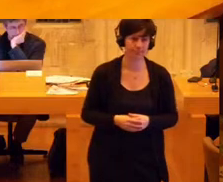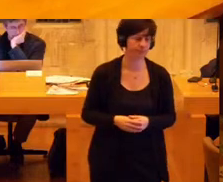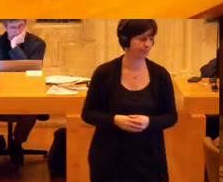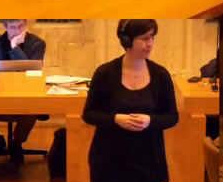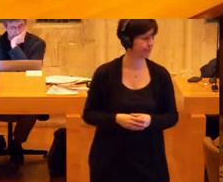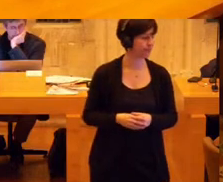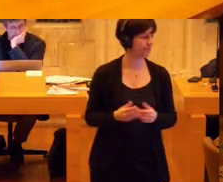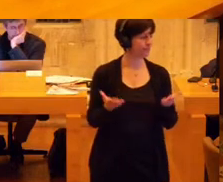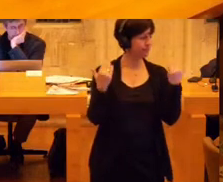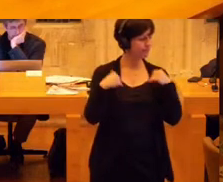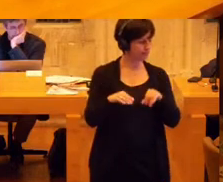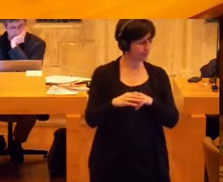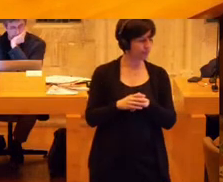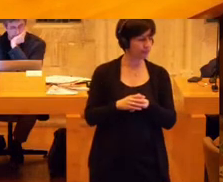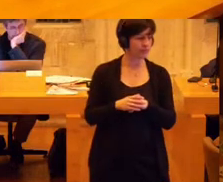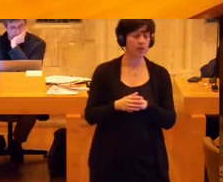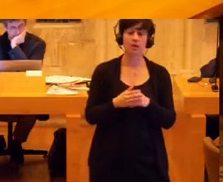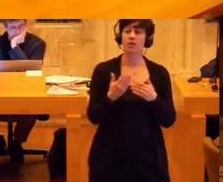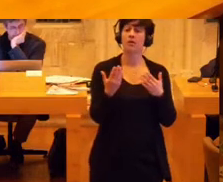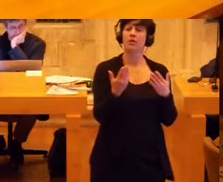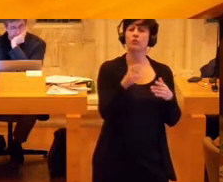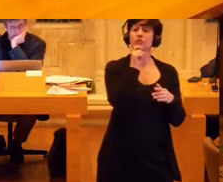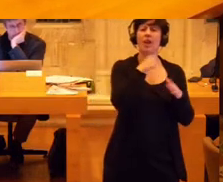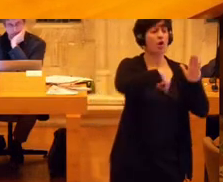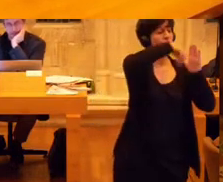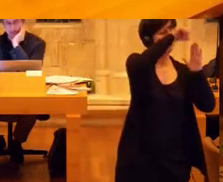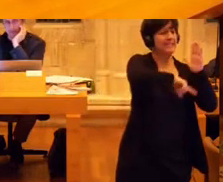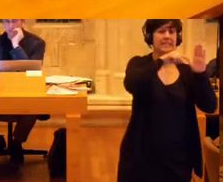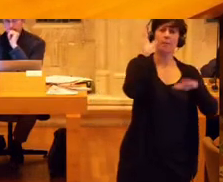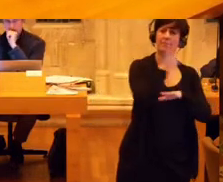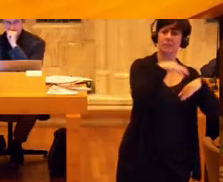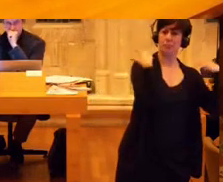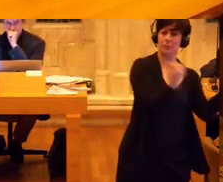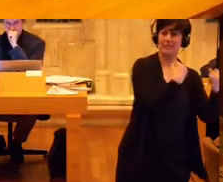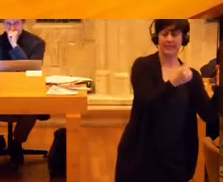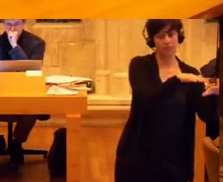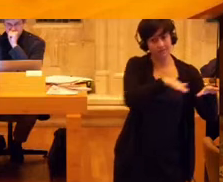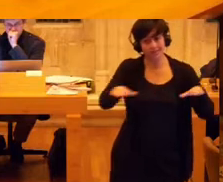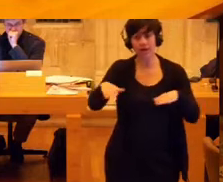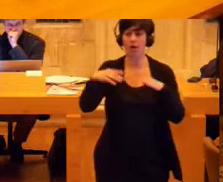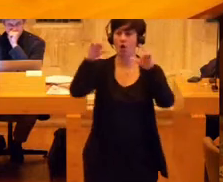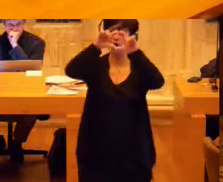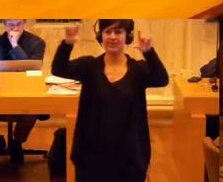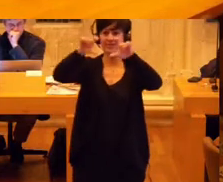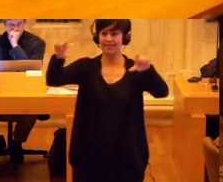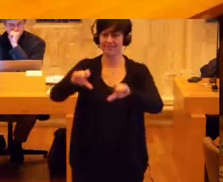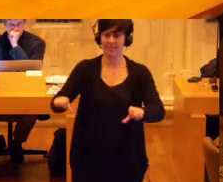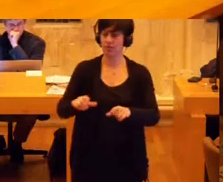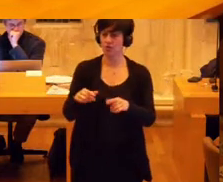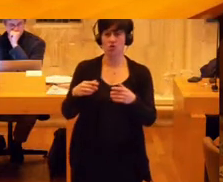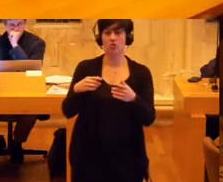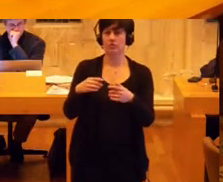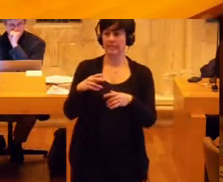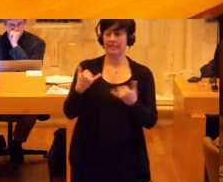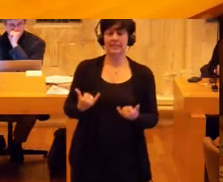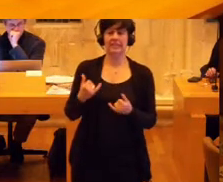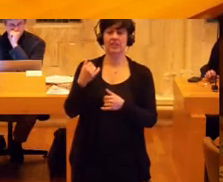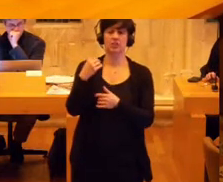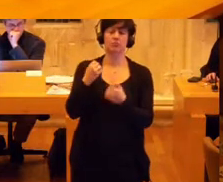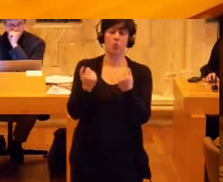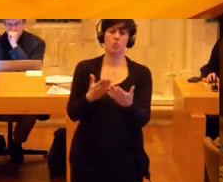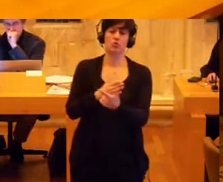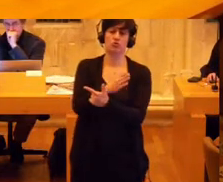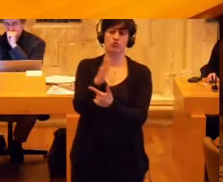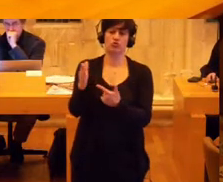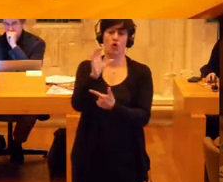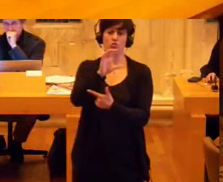À l'image de la publicité, les enseignes font l'objet d'un zonage pour leur règlement. Donc on va avoir deux zonages sur la ville de Caen. Le